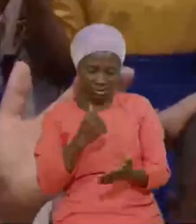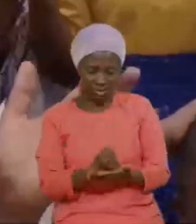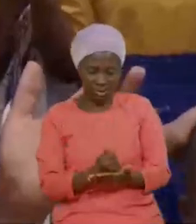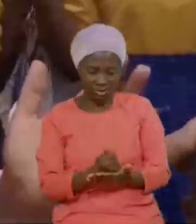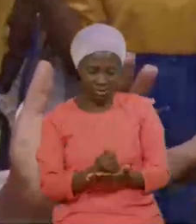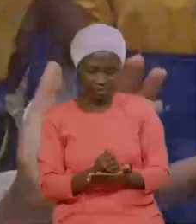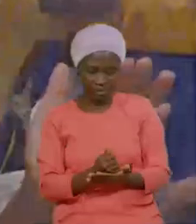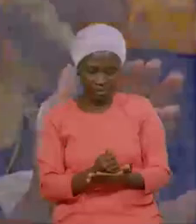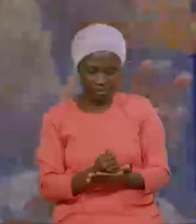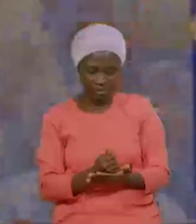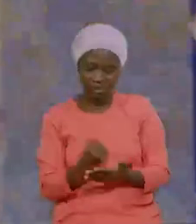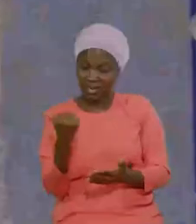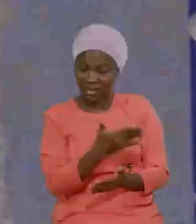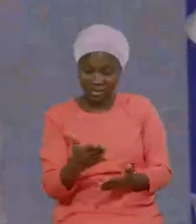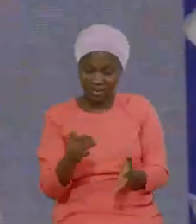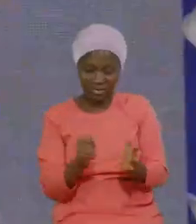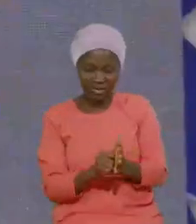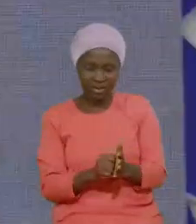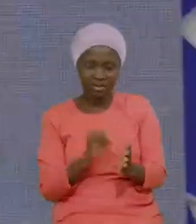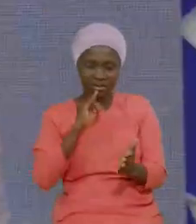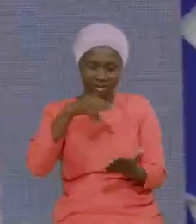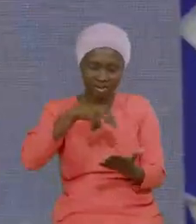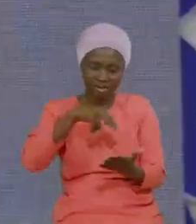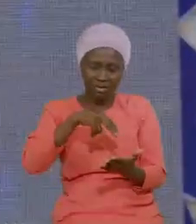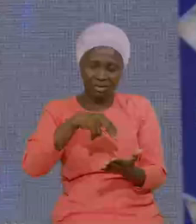Et que la lumière commence à luire dans chaque vie.